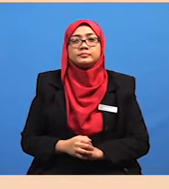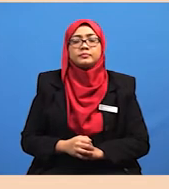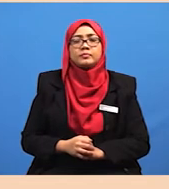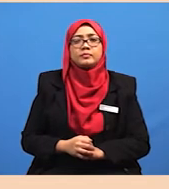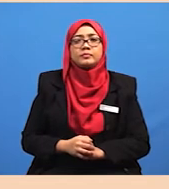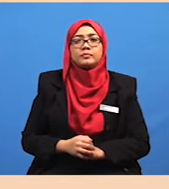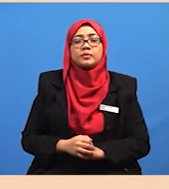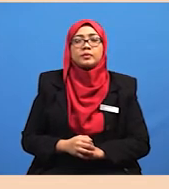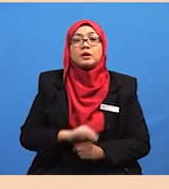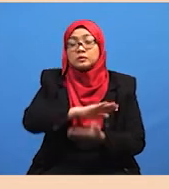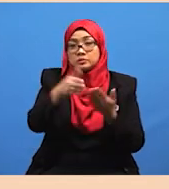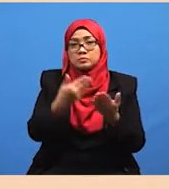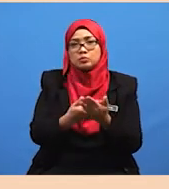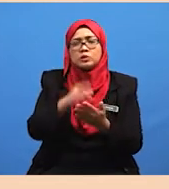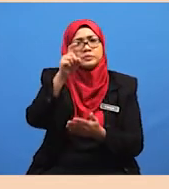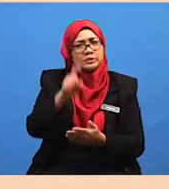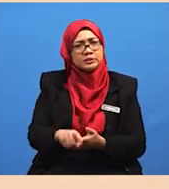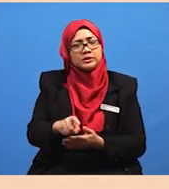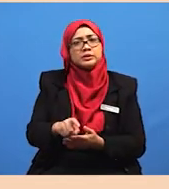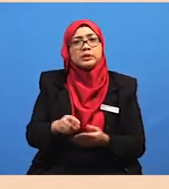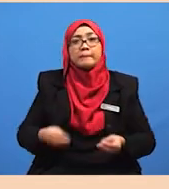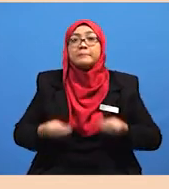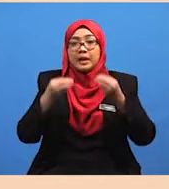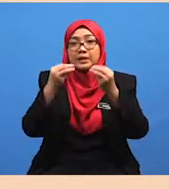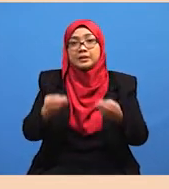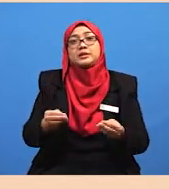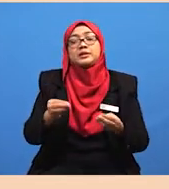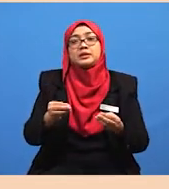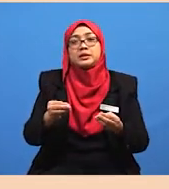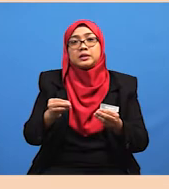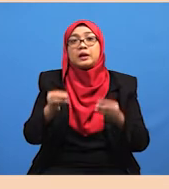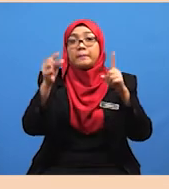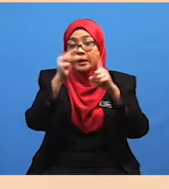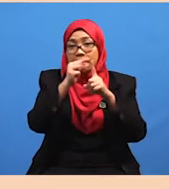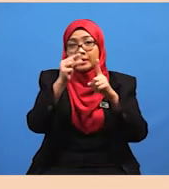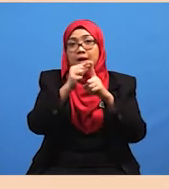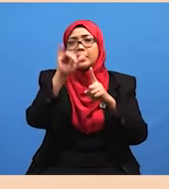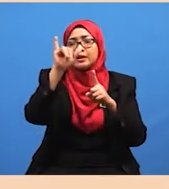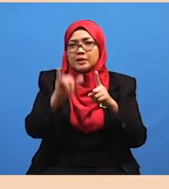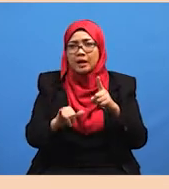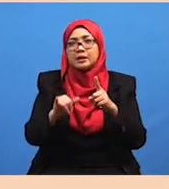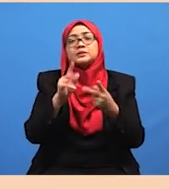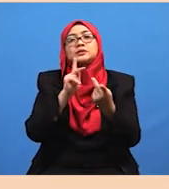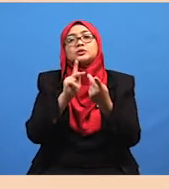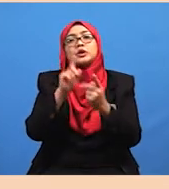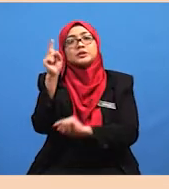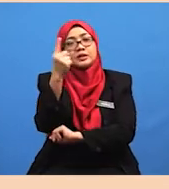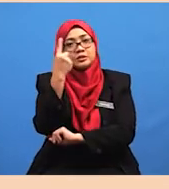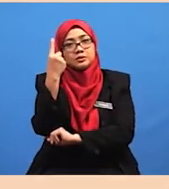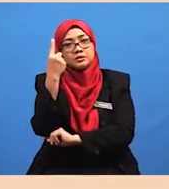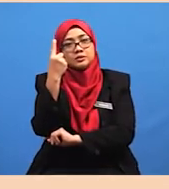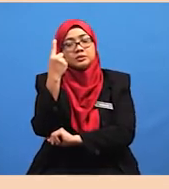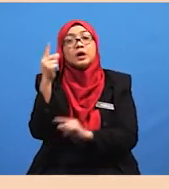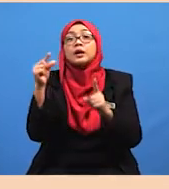pelajar-pelajar penuh memberi fakta khusus tahajud kate tugas